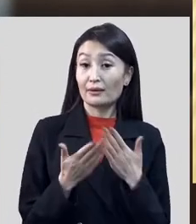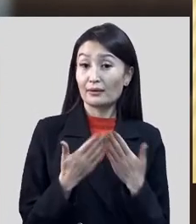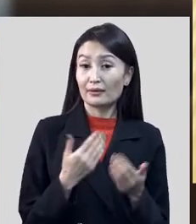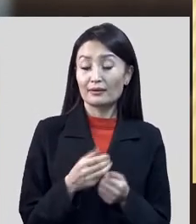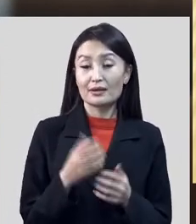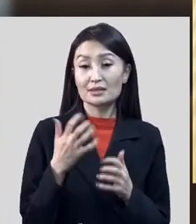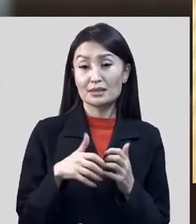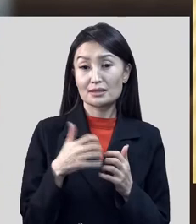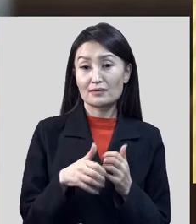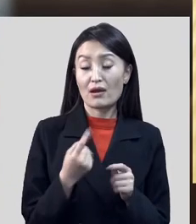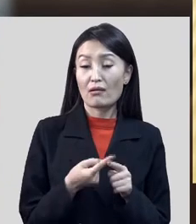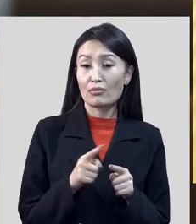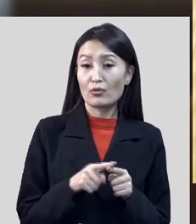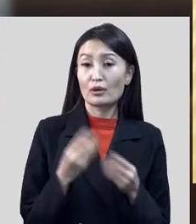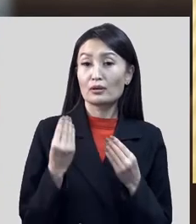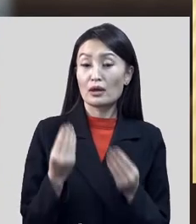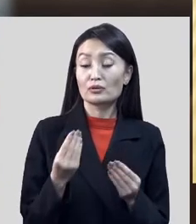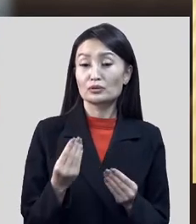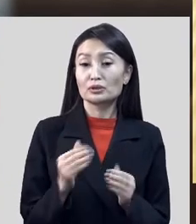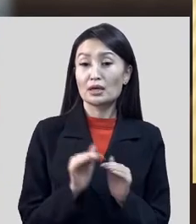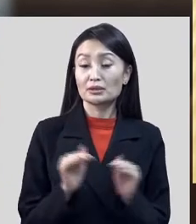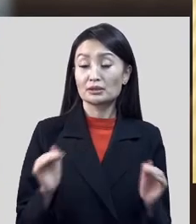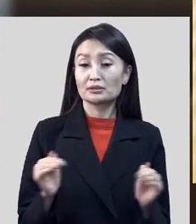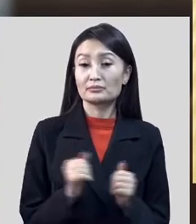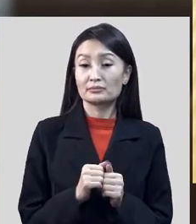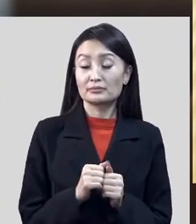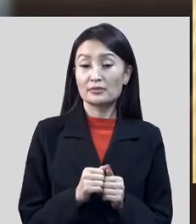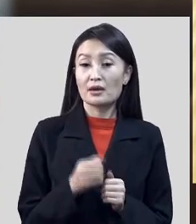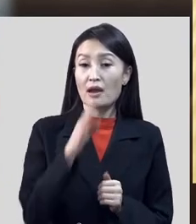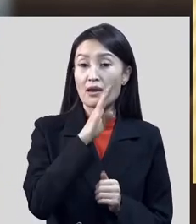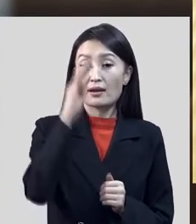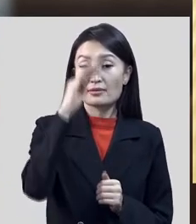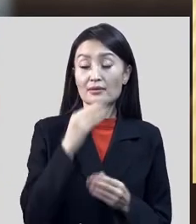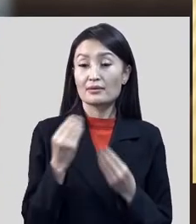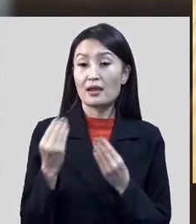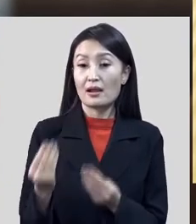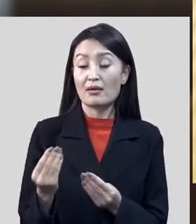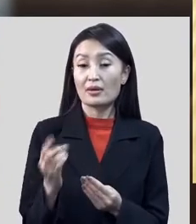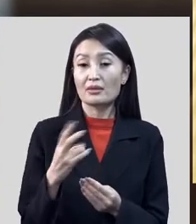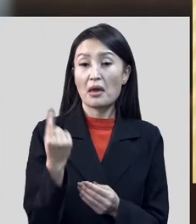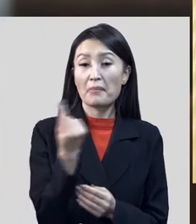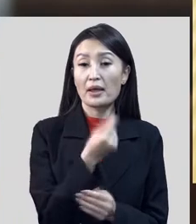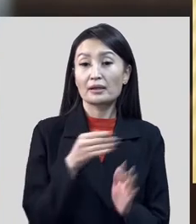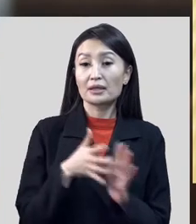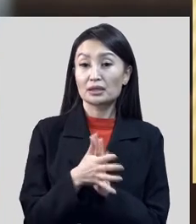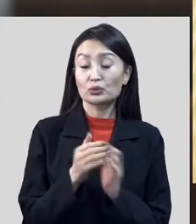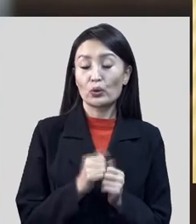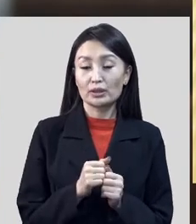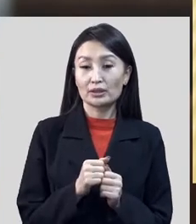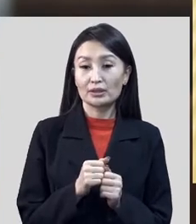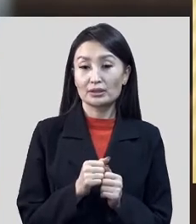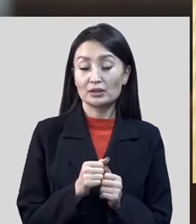средства которые дается подросткам родителями на мелкие расходы у